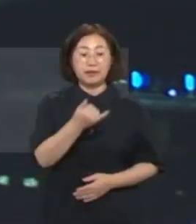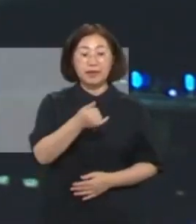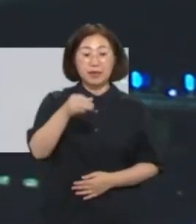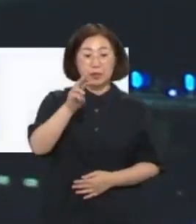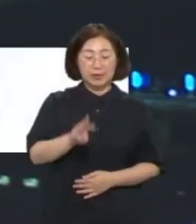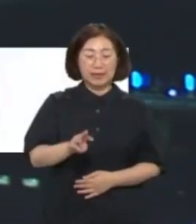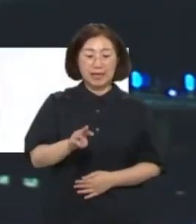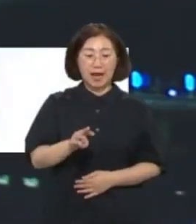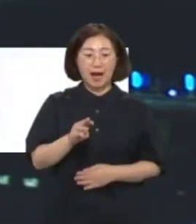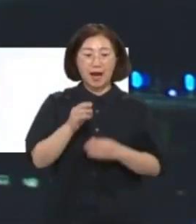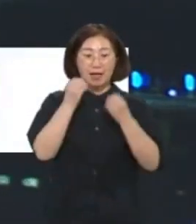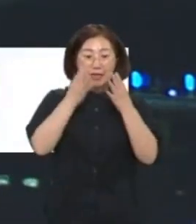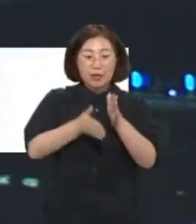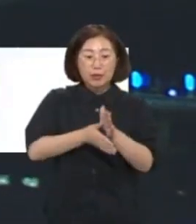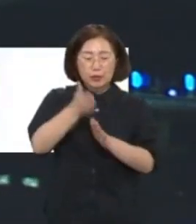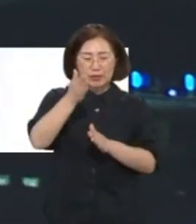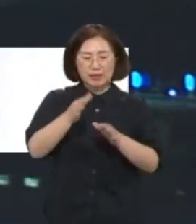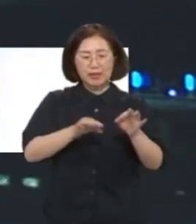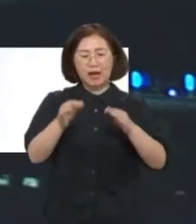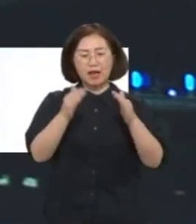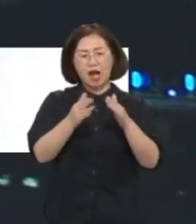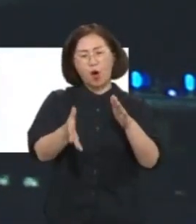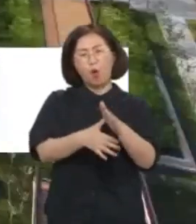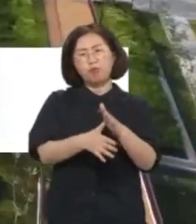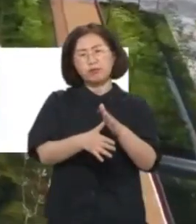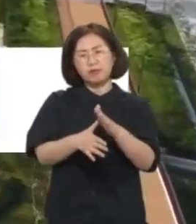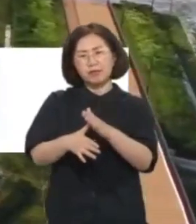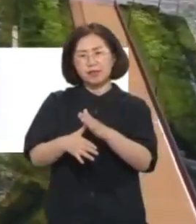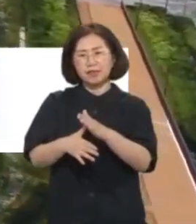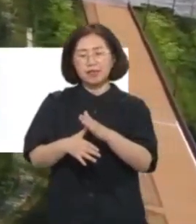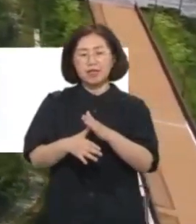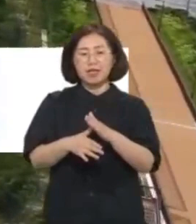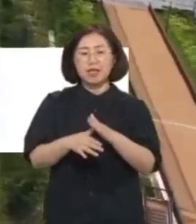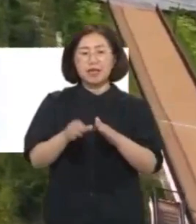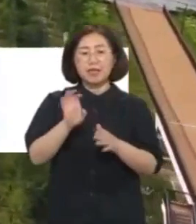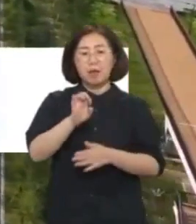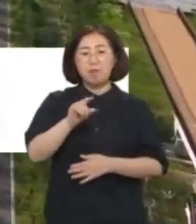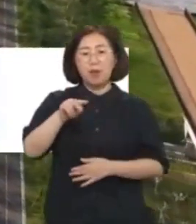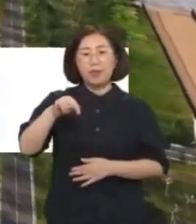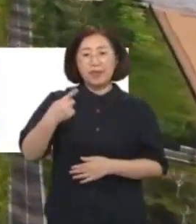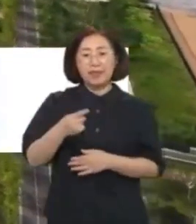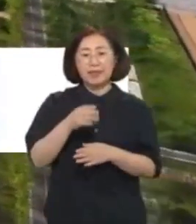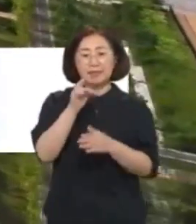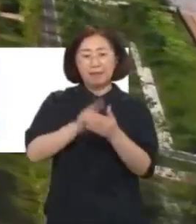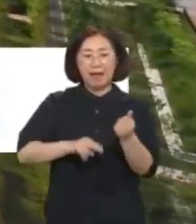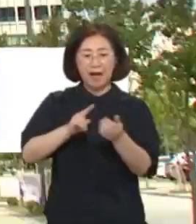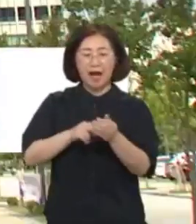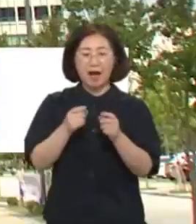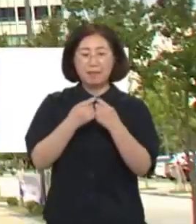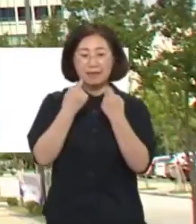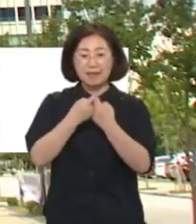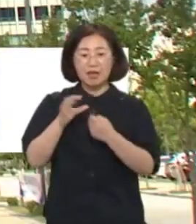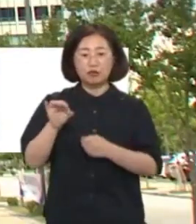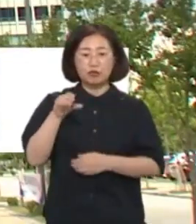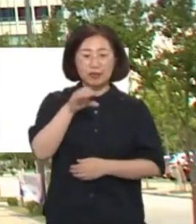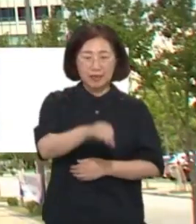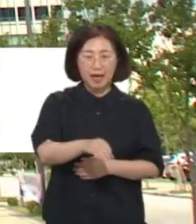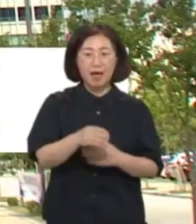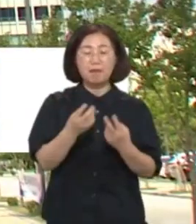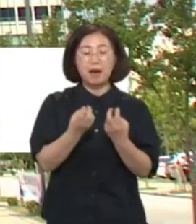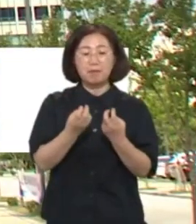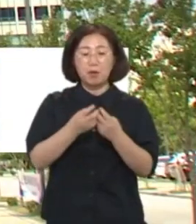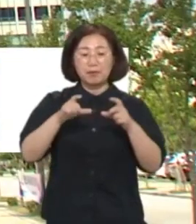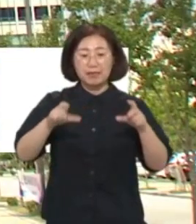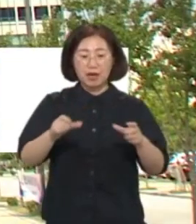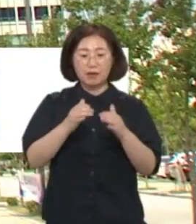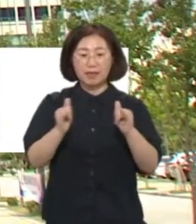세종시가 신도시내 상가 공실 문제 해결을 위해 부동산 펀드 매각 등 민간 투자 방식 도입과 지역 상인이